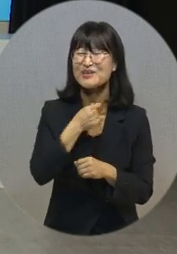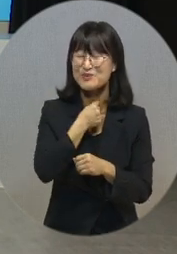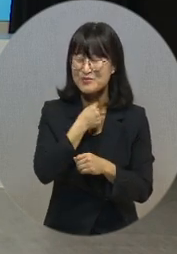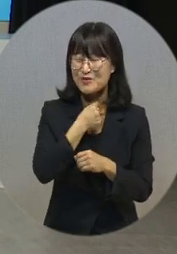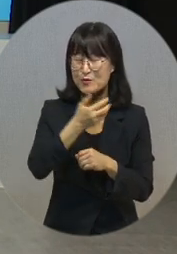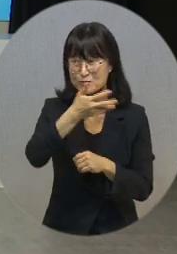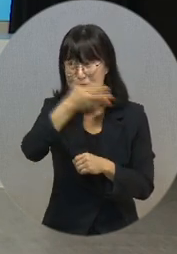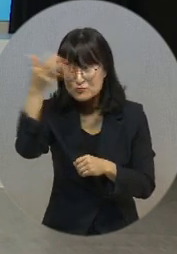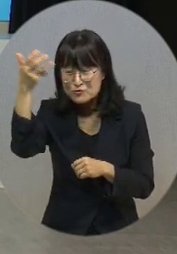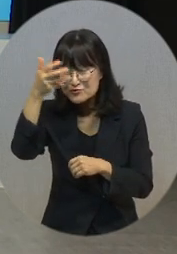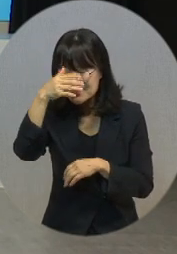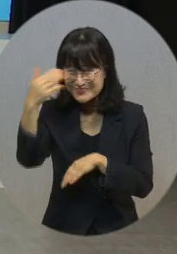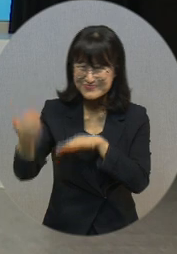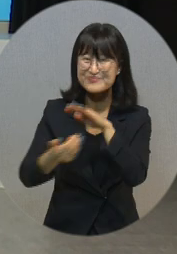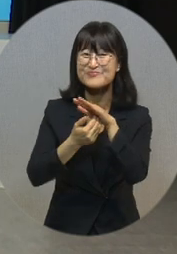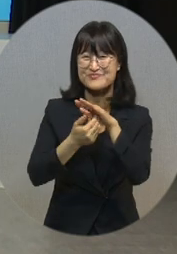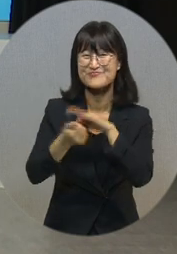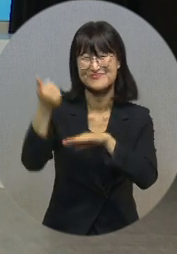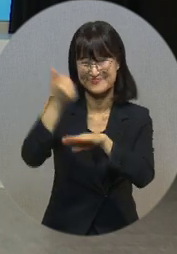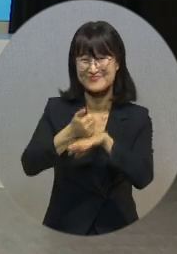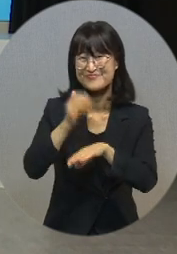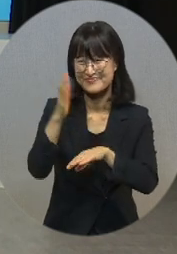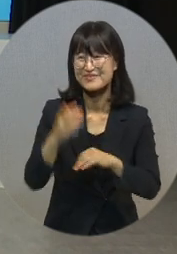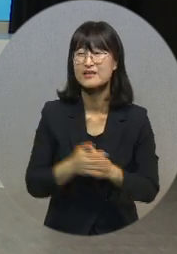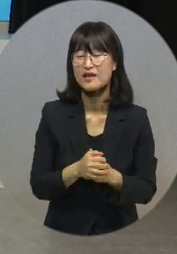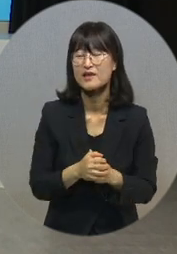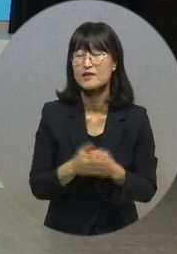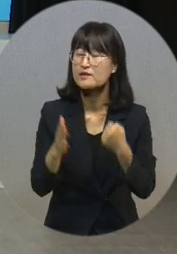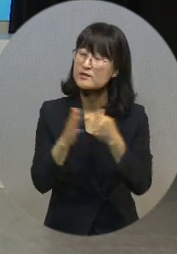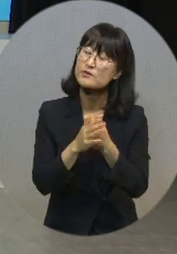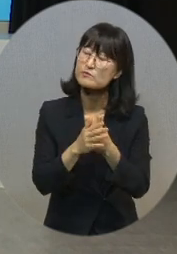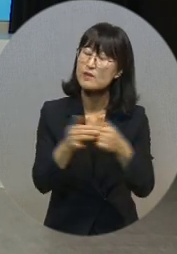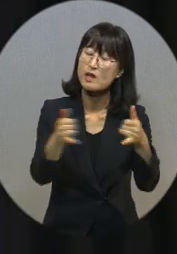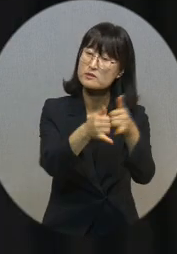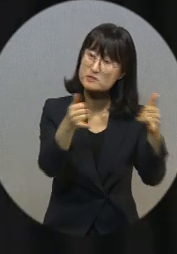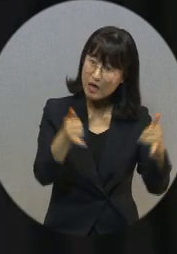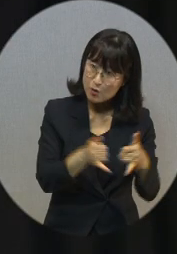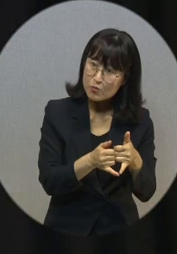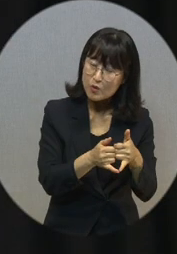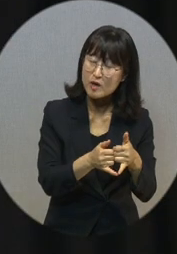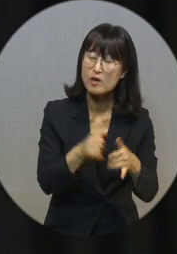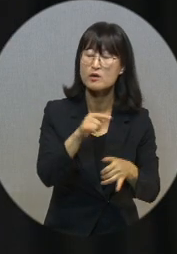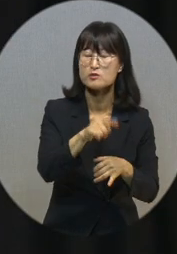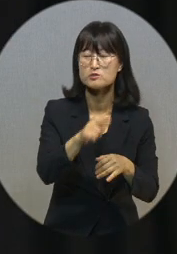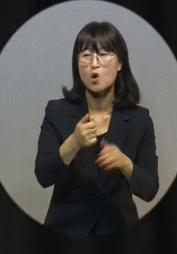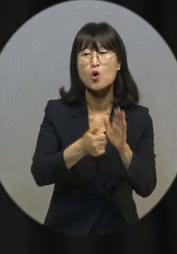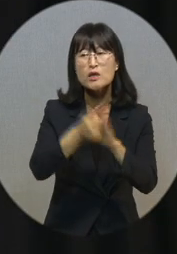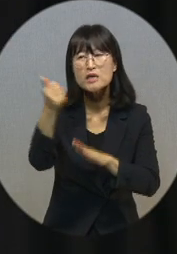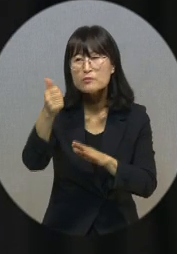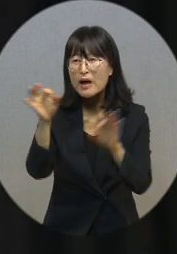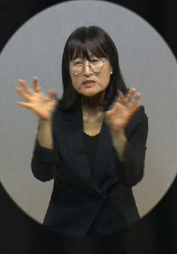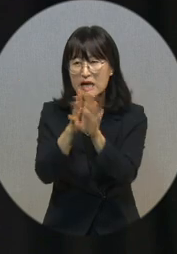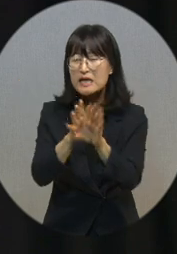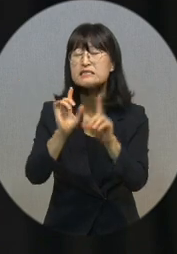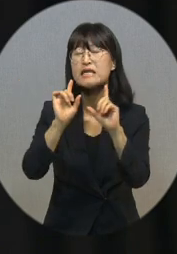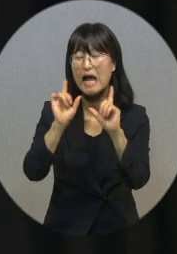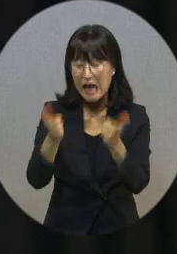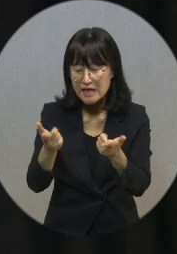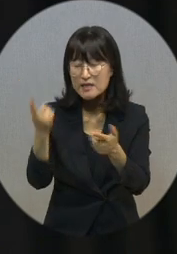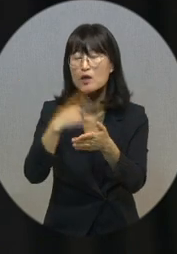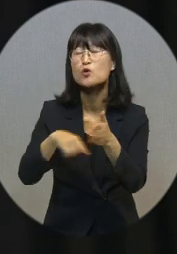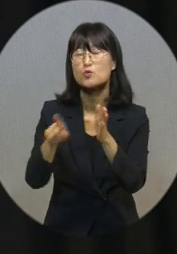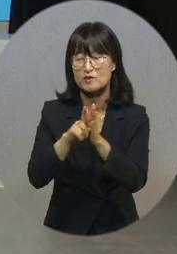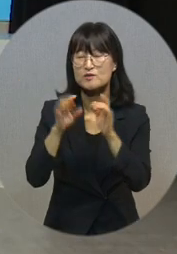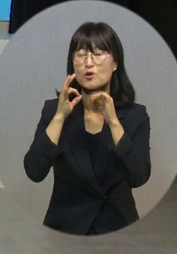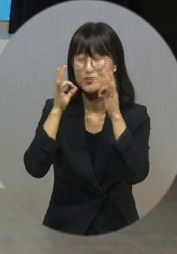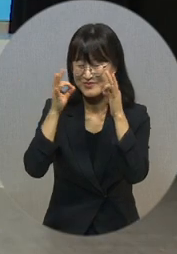하고요. 그래서 좀 사회적으로도 제도적으로도 많은 분들이 희망을 잃지 않고 할 수 있도록 네. 그런 부분들을 열심히